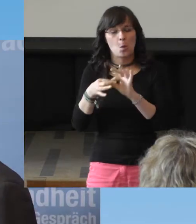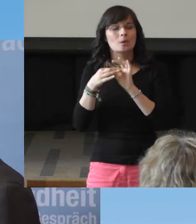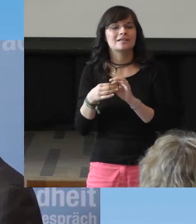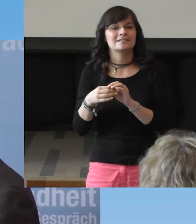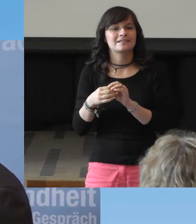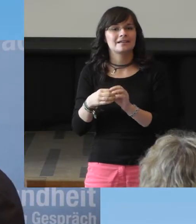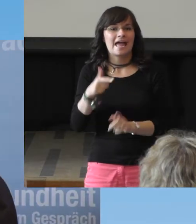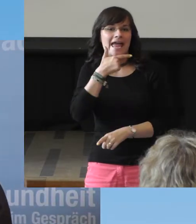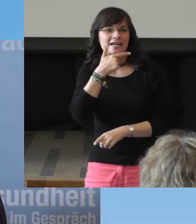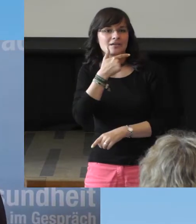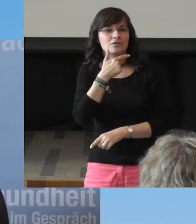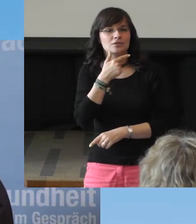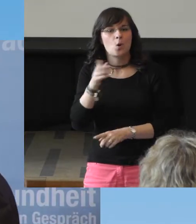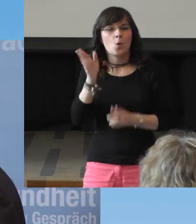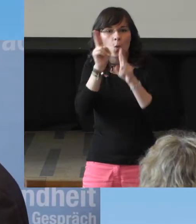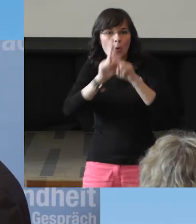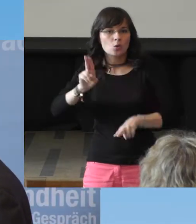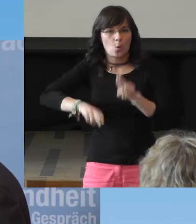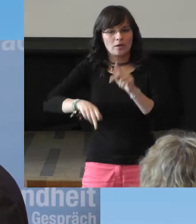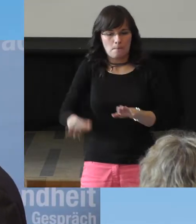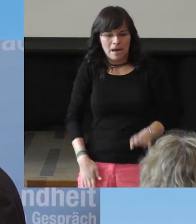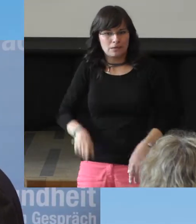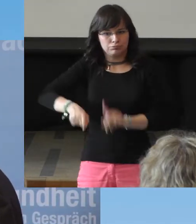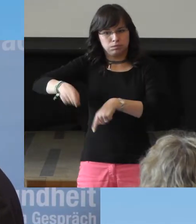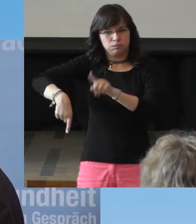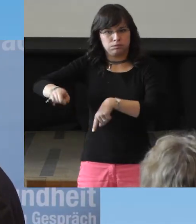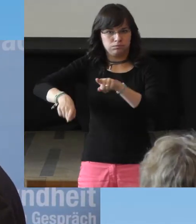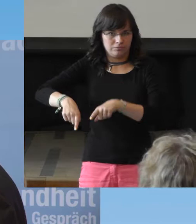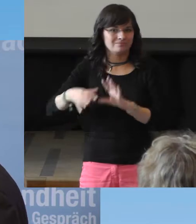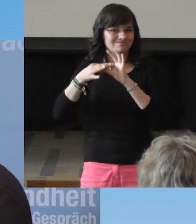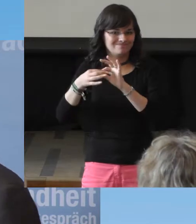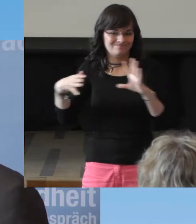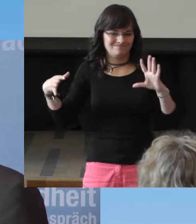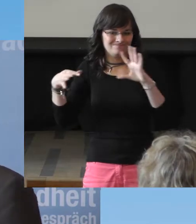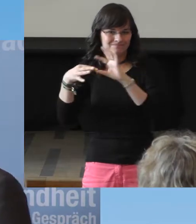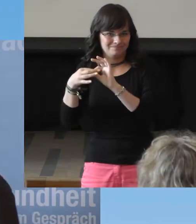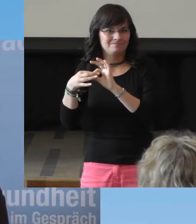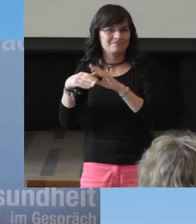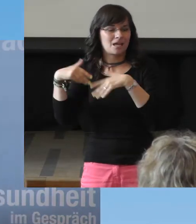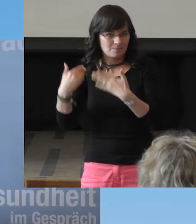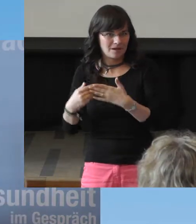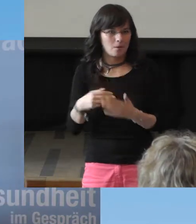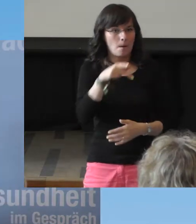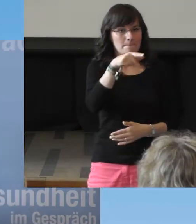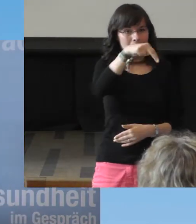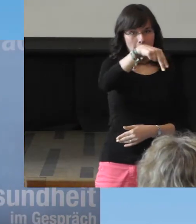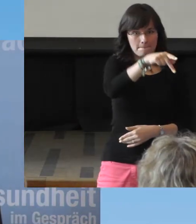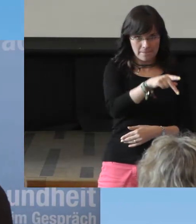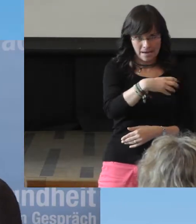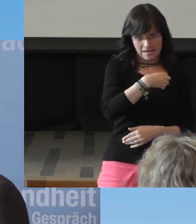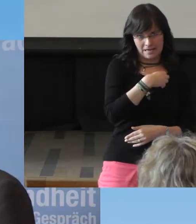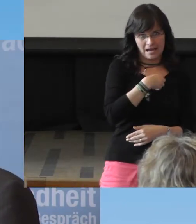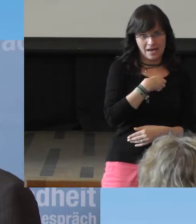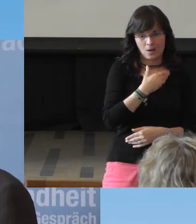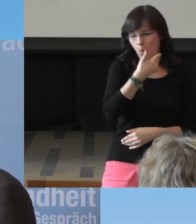ist. Die ist noch mehr, das werden wir ja dann gleich hören, auf den Abend bezogen. Also die Polyneuropathie, die jetzt nicht mit Restless-Lex